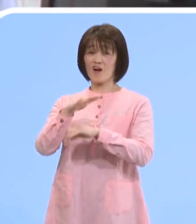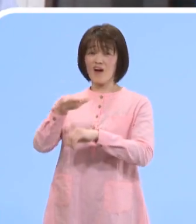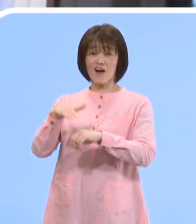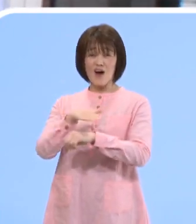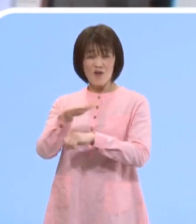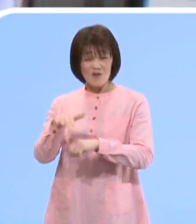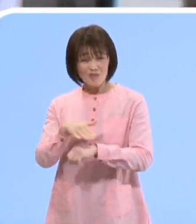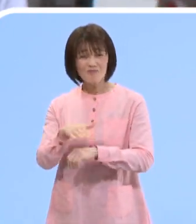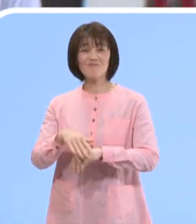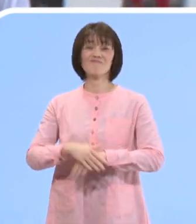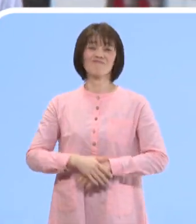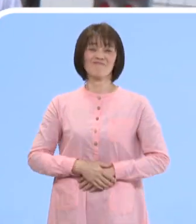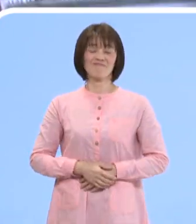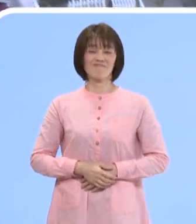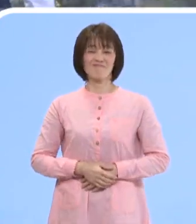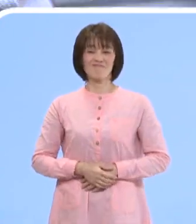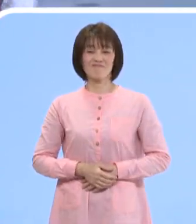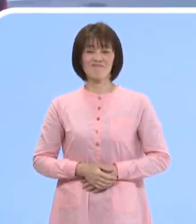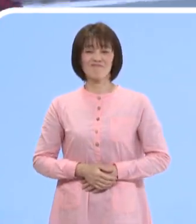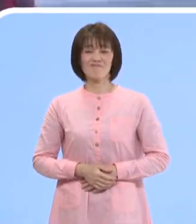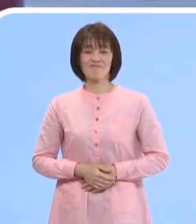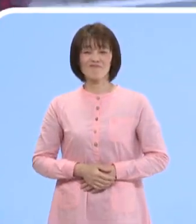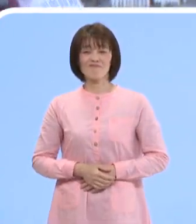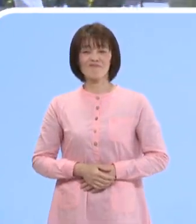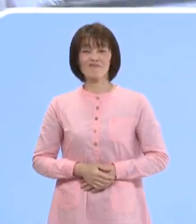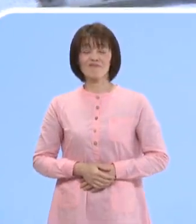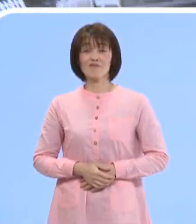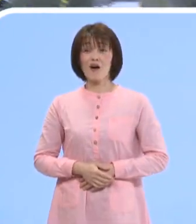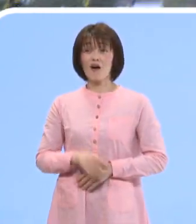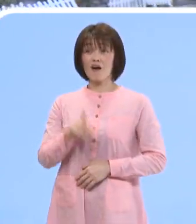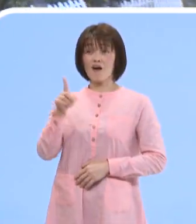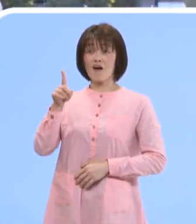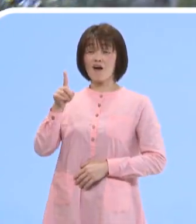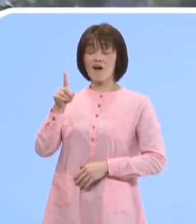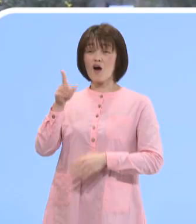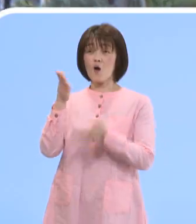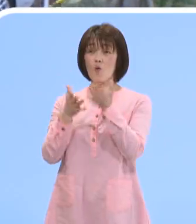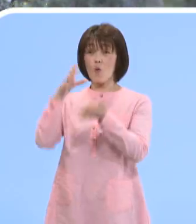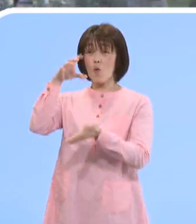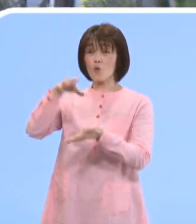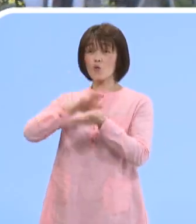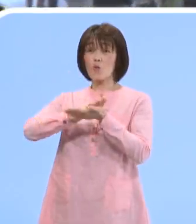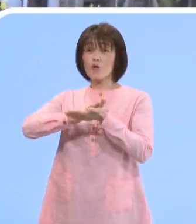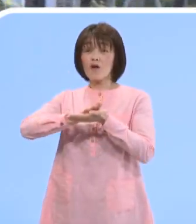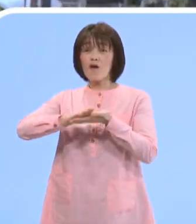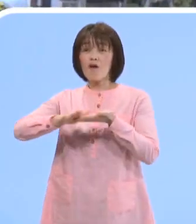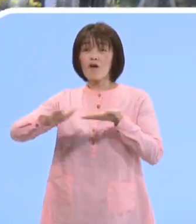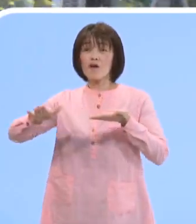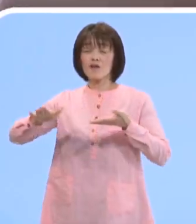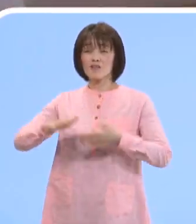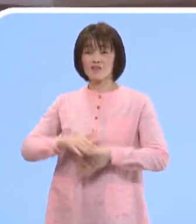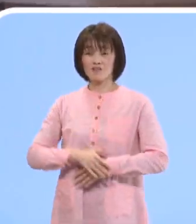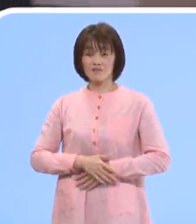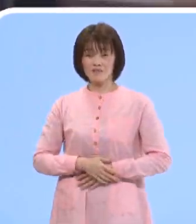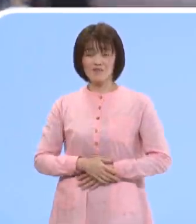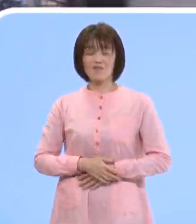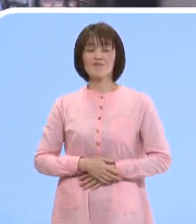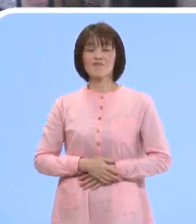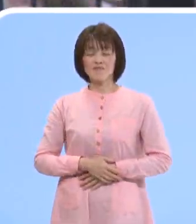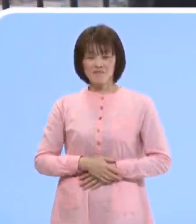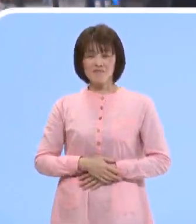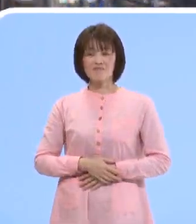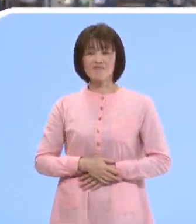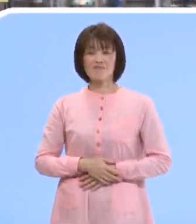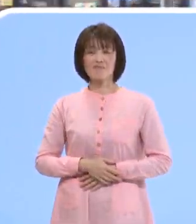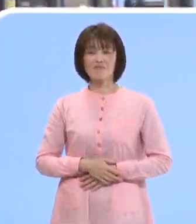てい いね。ねえ、 うん、あ、すごい 綺麗な、うん、綺麗な保育園。失